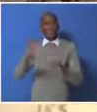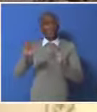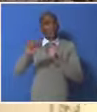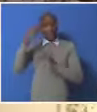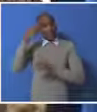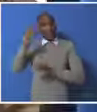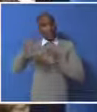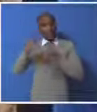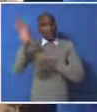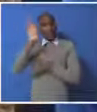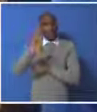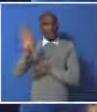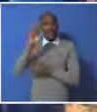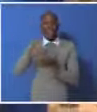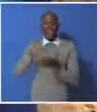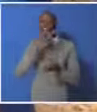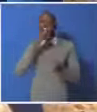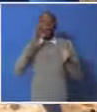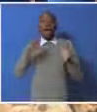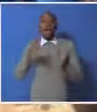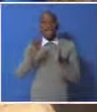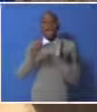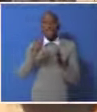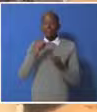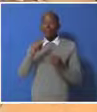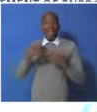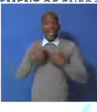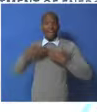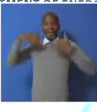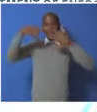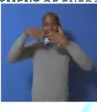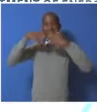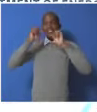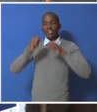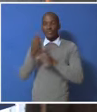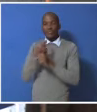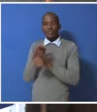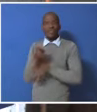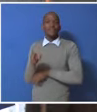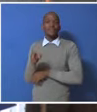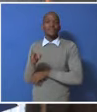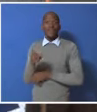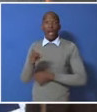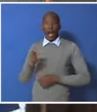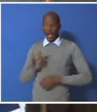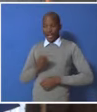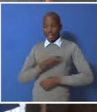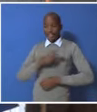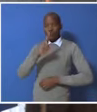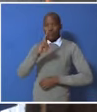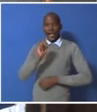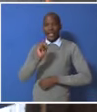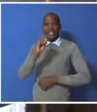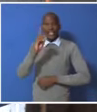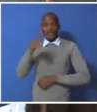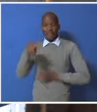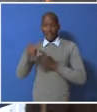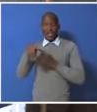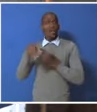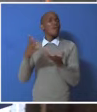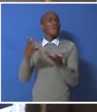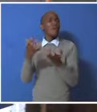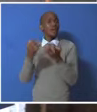jang balemirui ba ba nnang kgakala le mafaratlhatlha a motlakase. Re le ba UNDP re